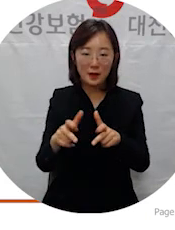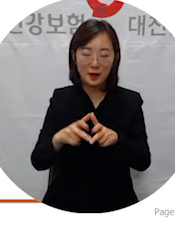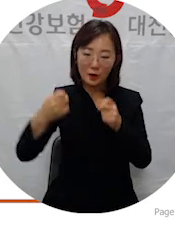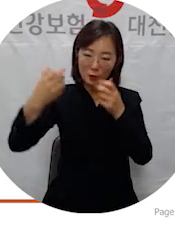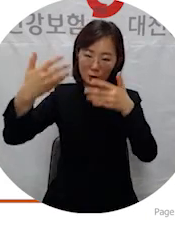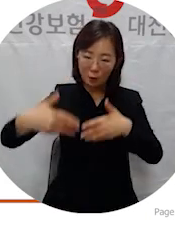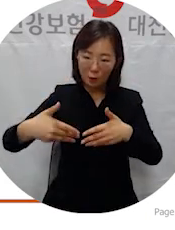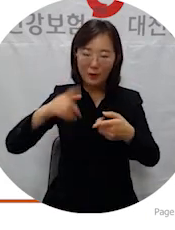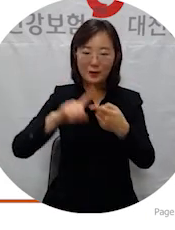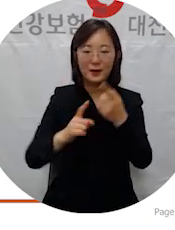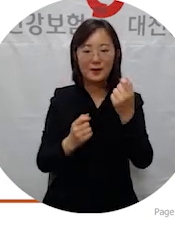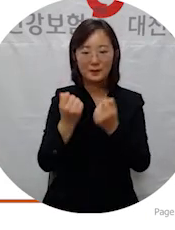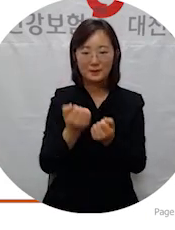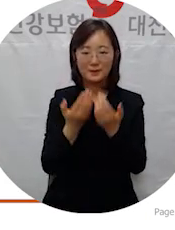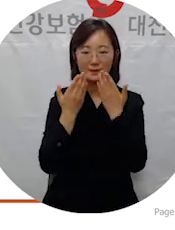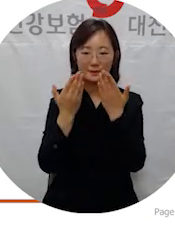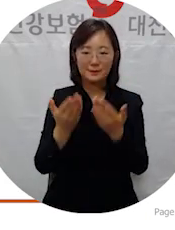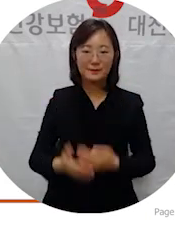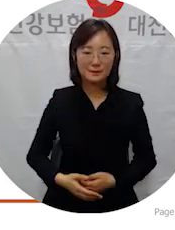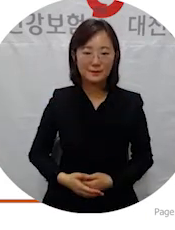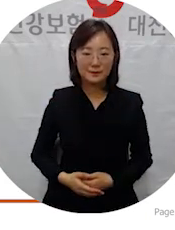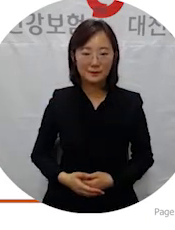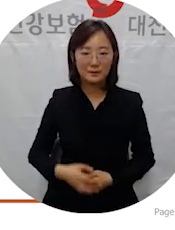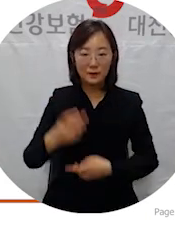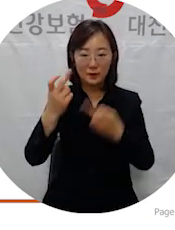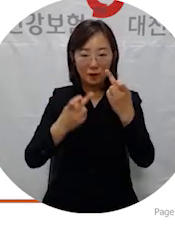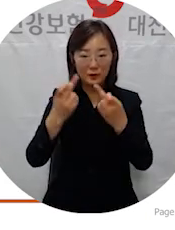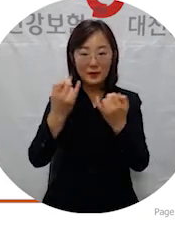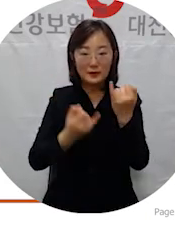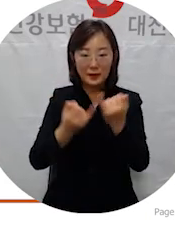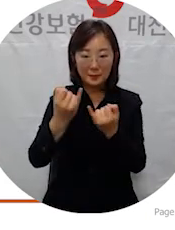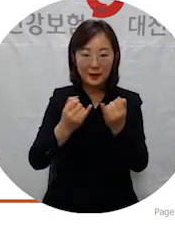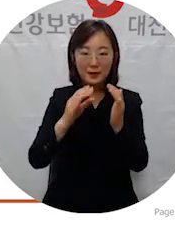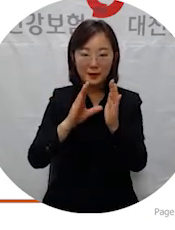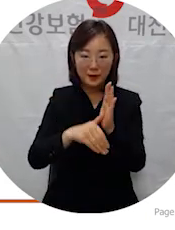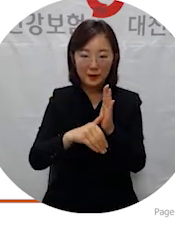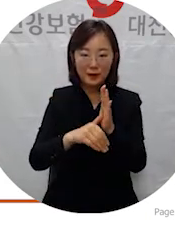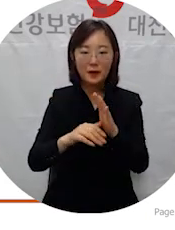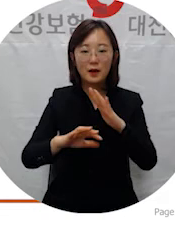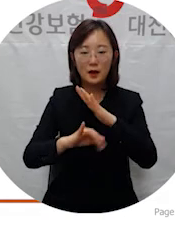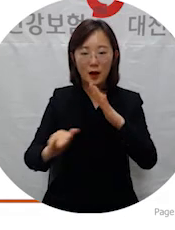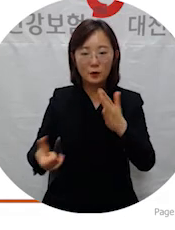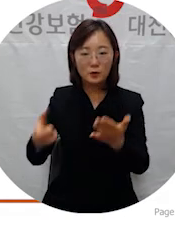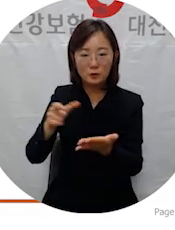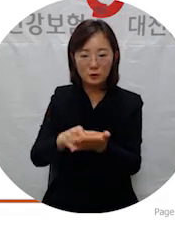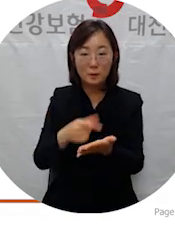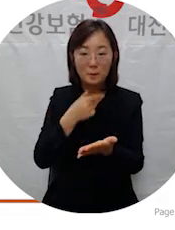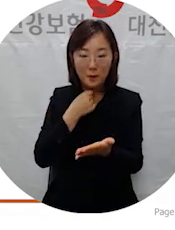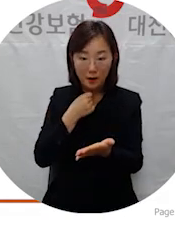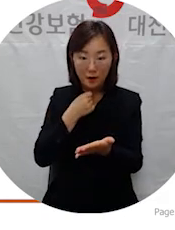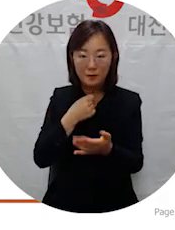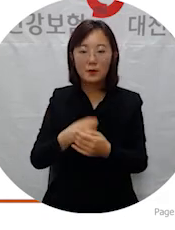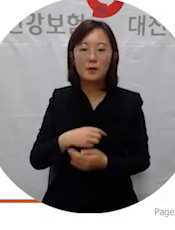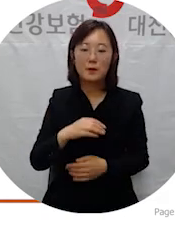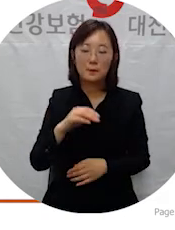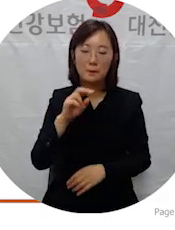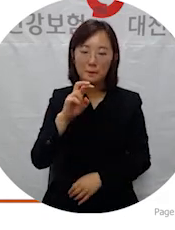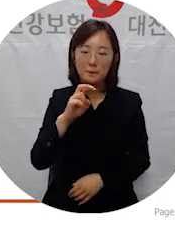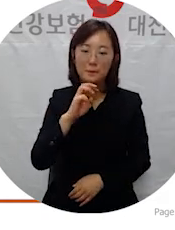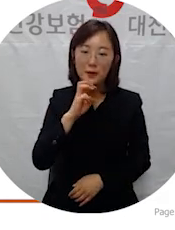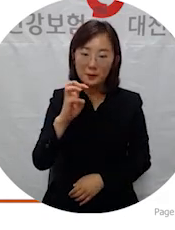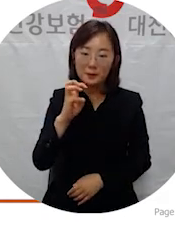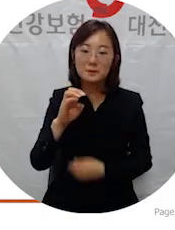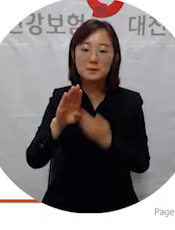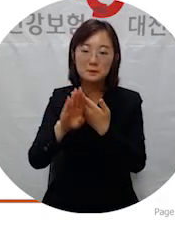요건상 장애인의 요건에 대해 보도록 하겠습니다. 형제자매인 경우 피부양자 등재 시 만